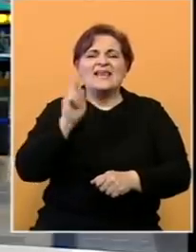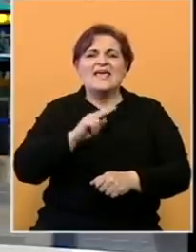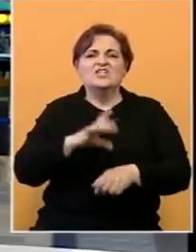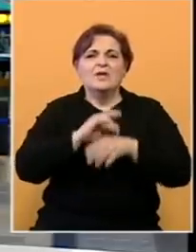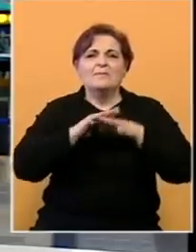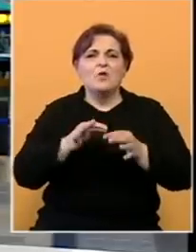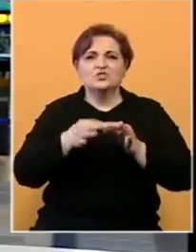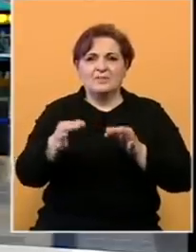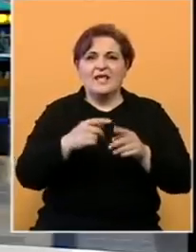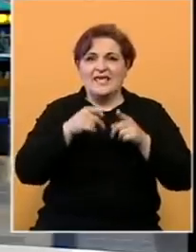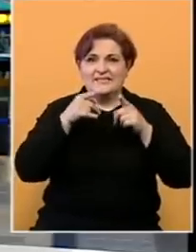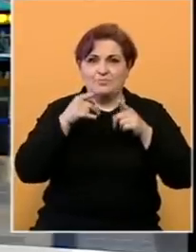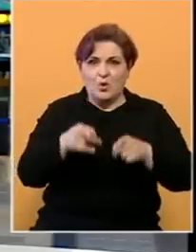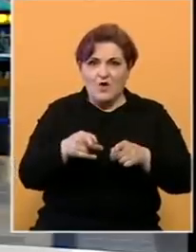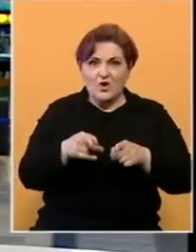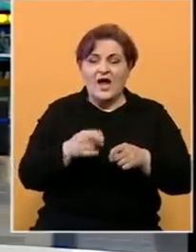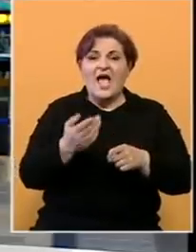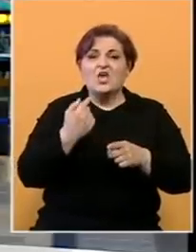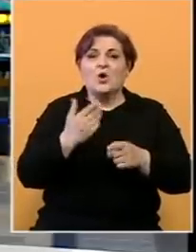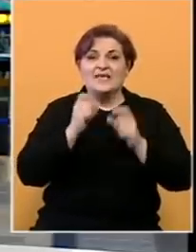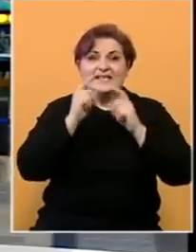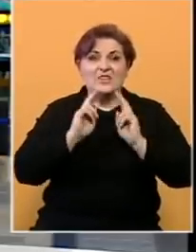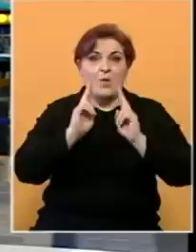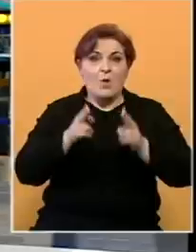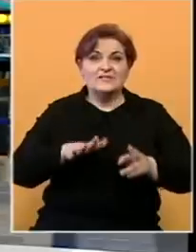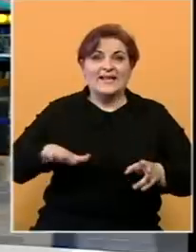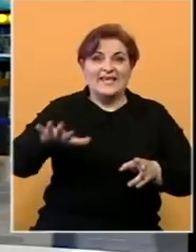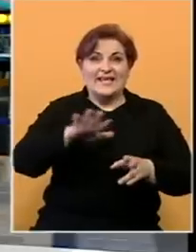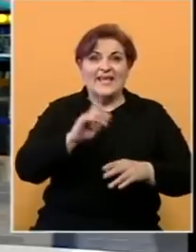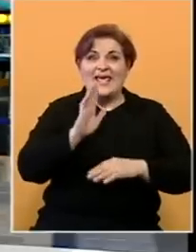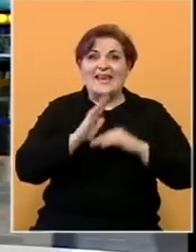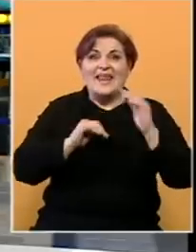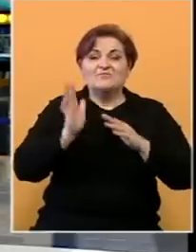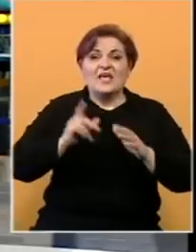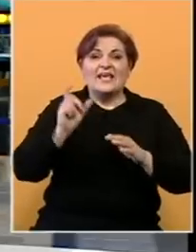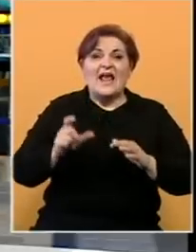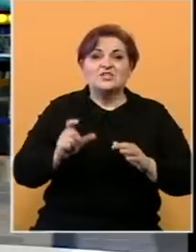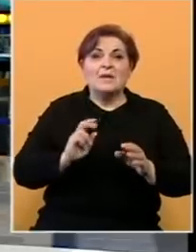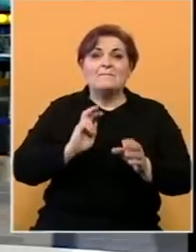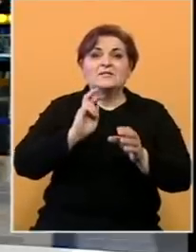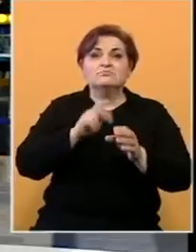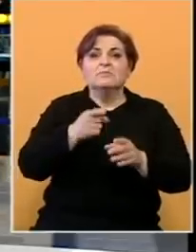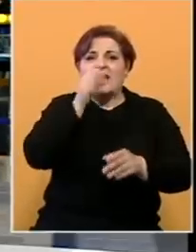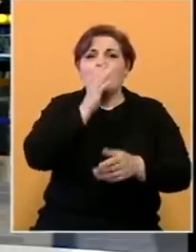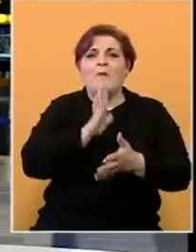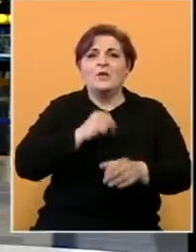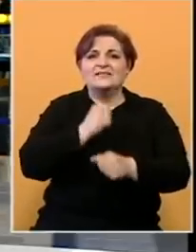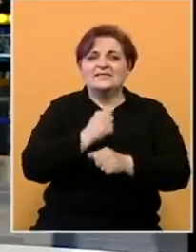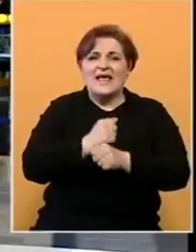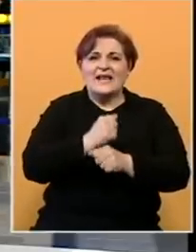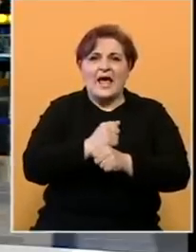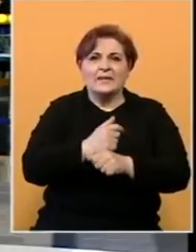epidemiološke mjere. Zbog ovog događaja koji je iznenadio Mostar, ali i regiju, nezadovoljstvo građana postupanjem policije ne